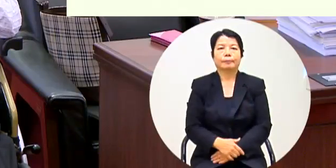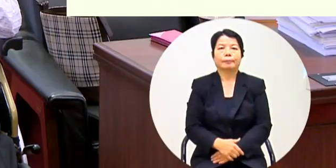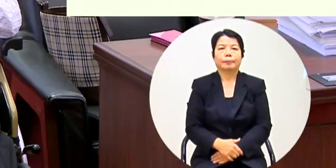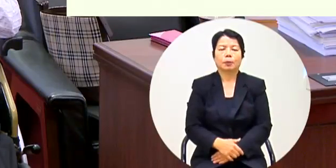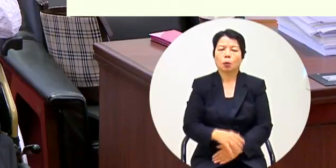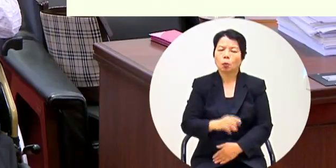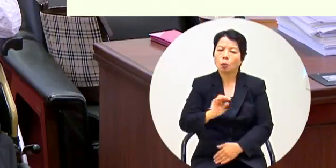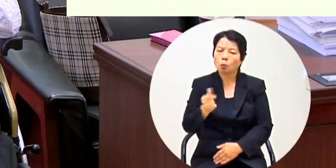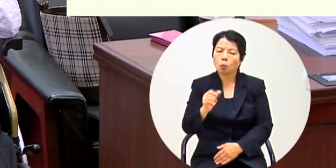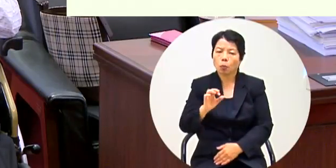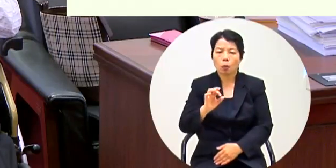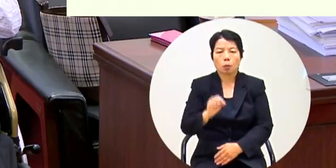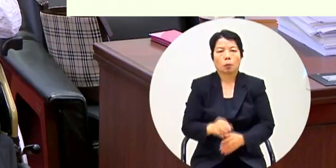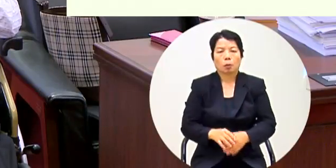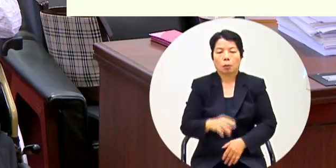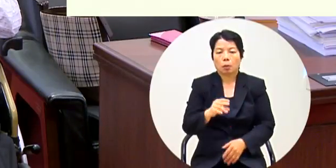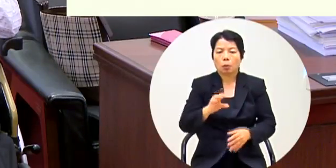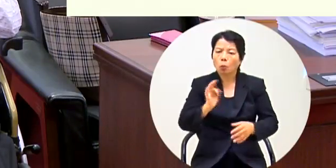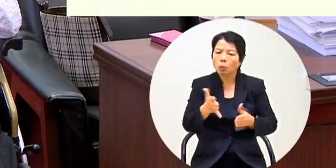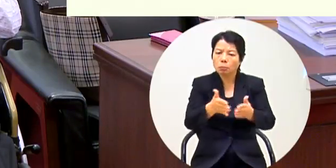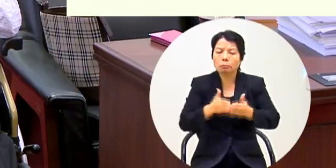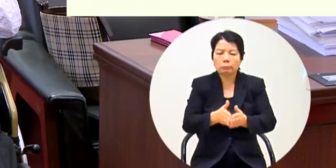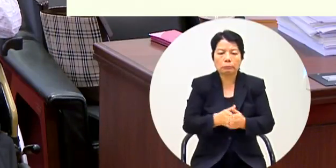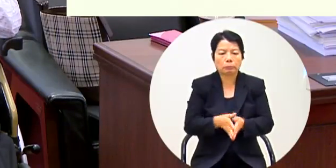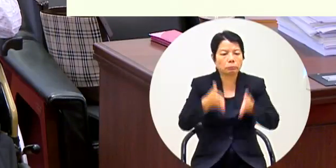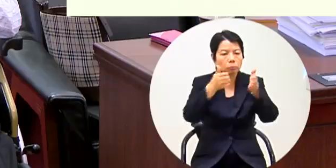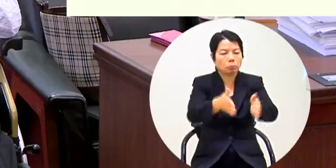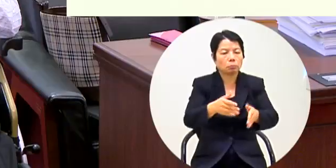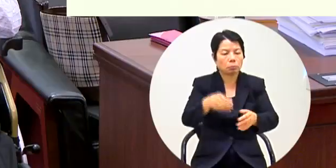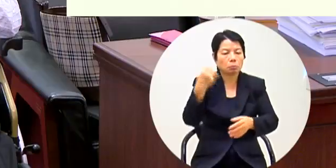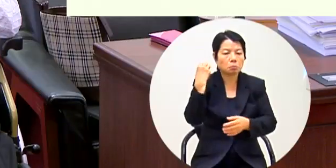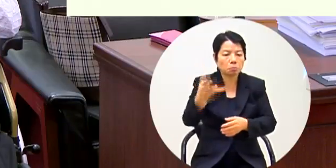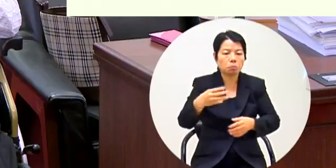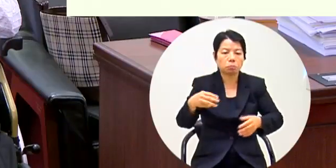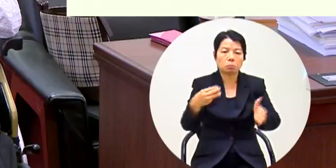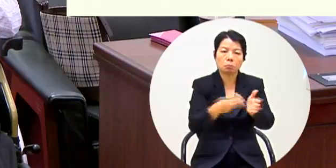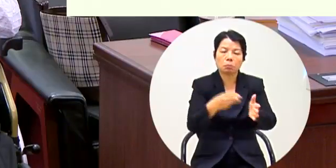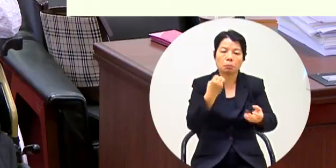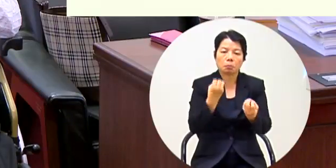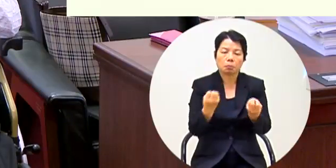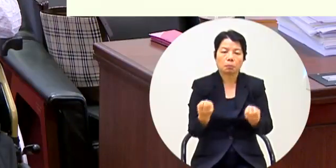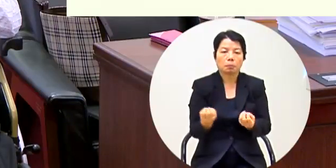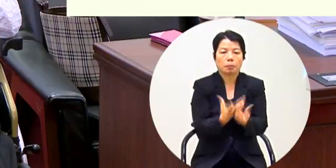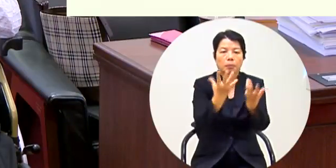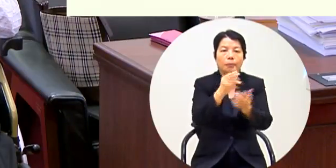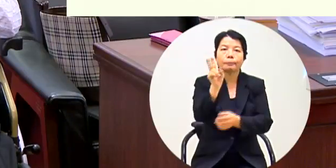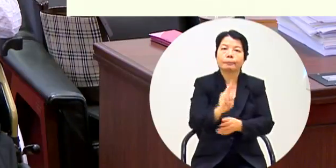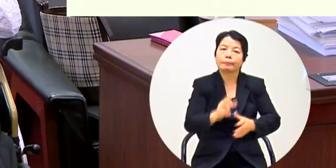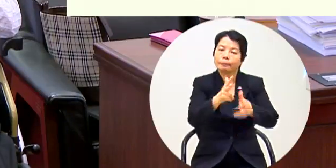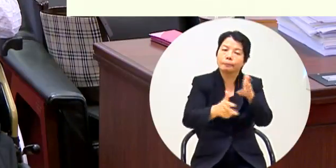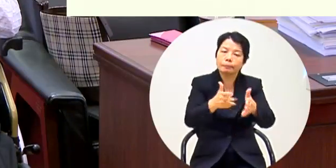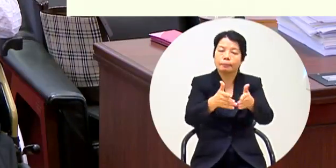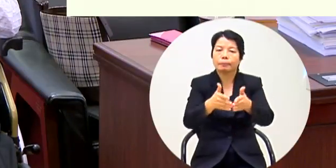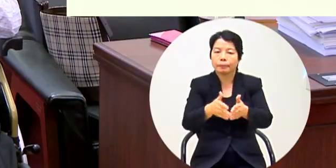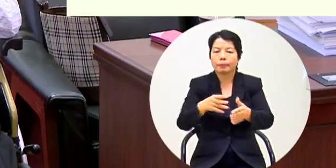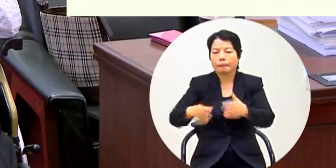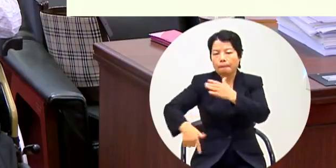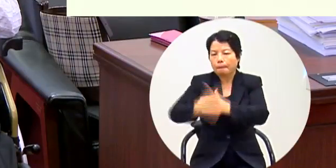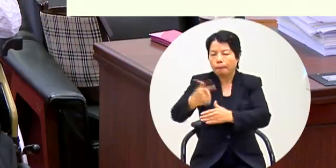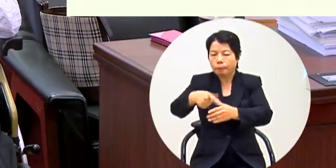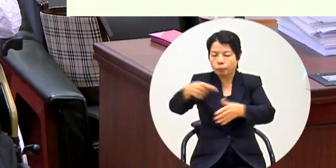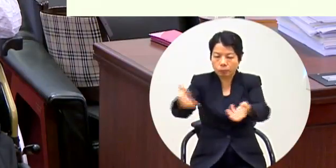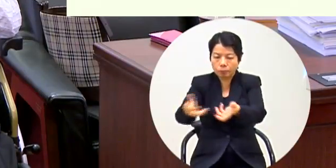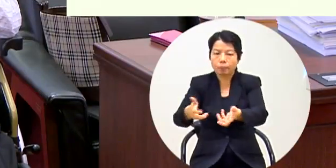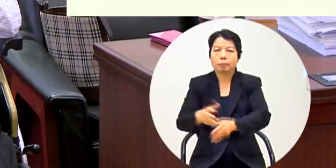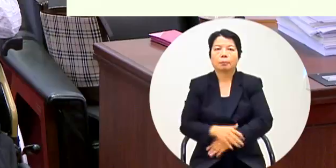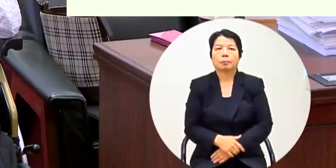厂，要求他提早除役？我想市长也很了解，所以我这里也跟民众来说明哈。其实新达电厂呢，它